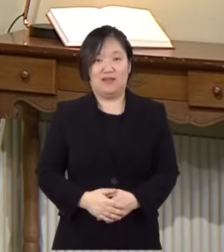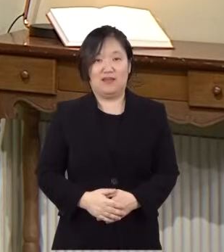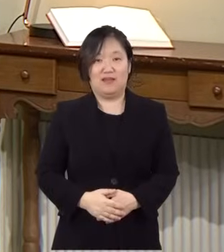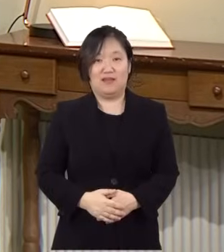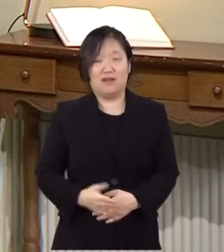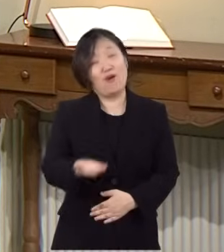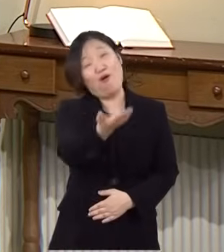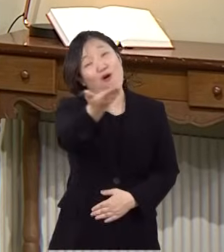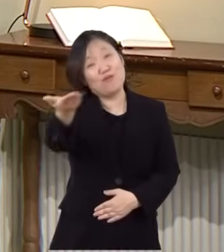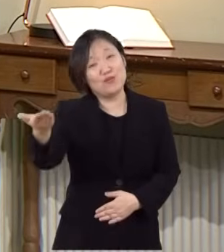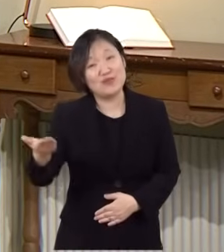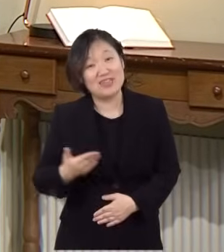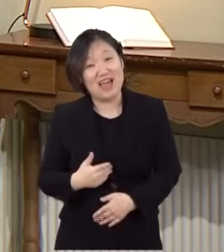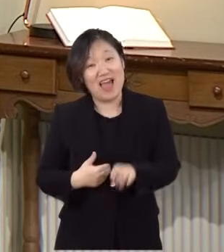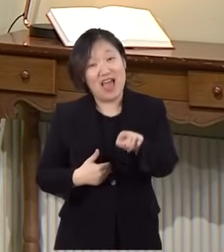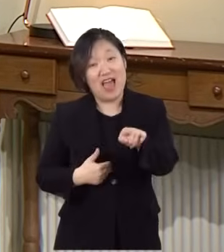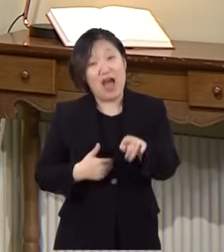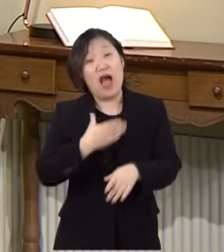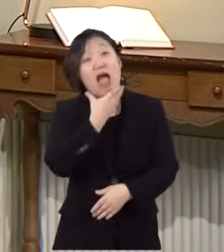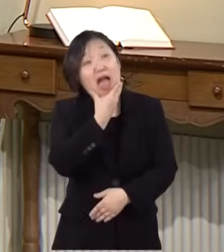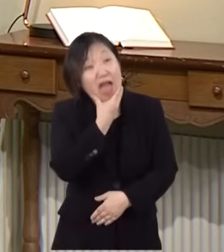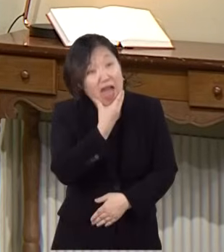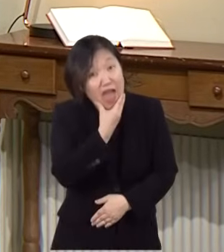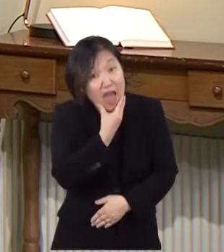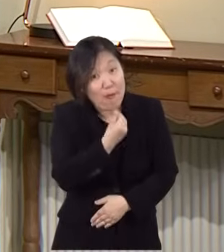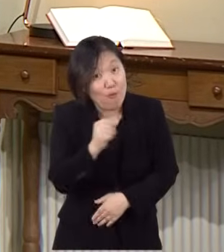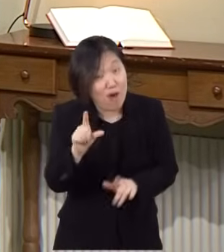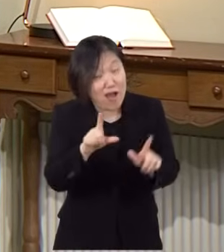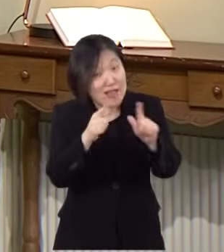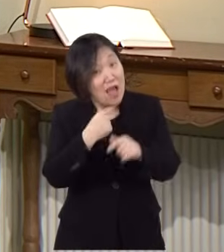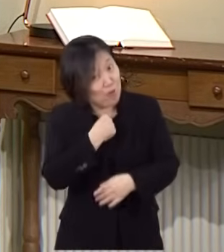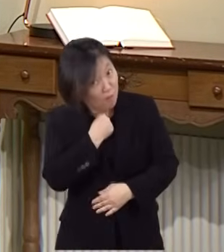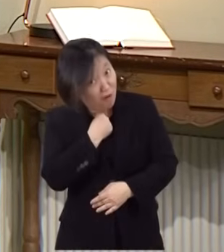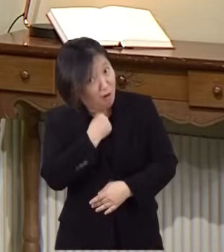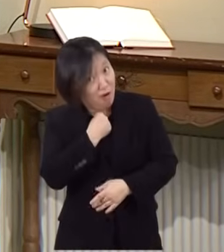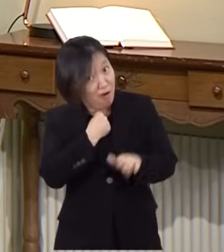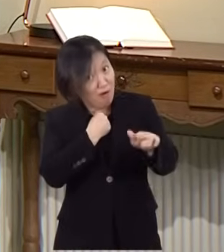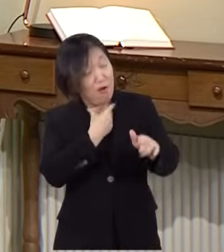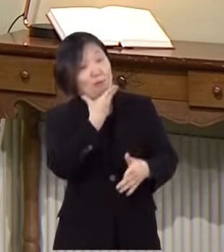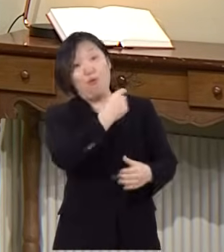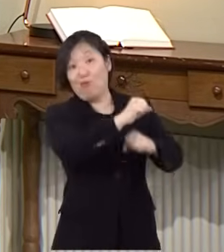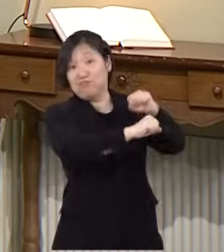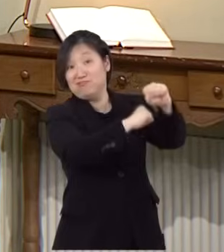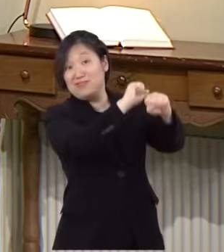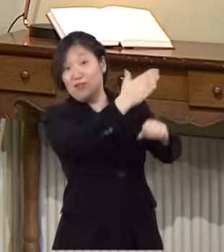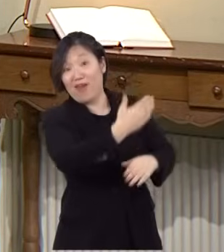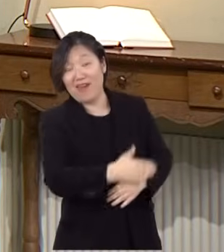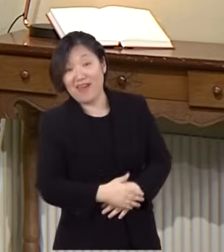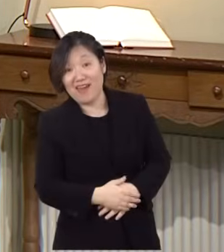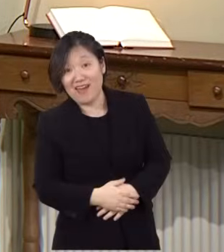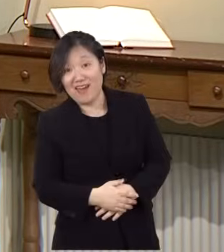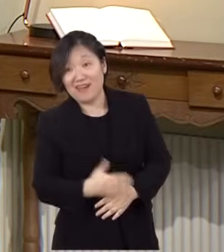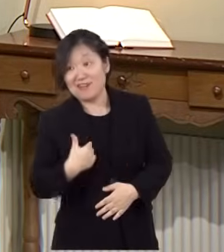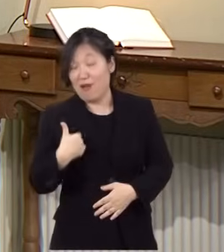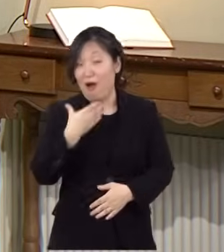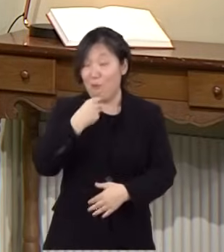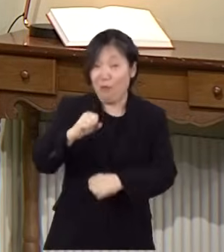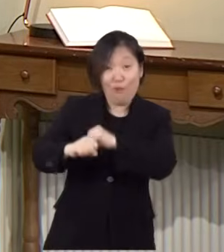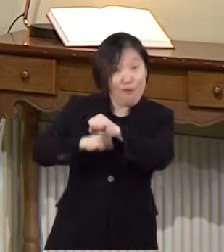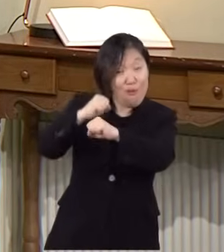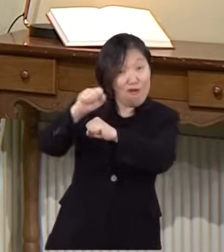불자 여러분들께서도 행복해지고 싶다면 복을 많이 지어야 되고 복짓는